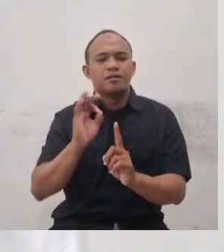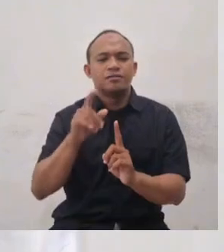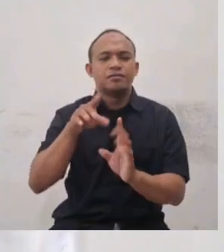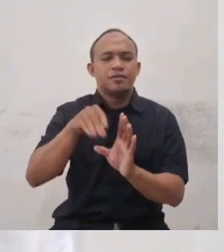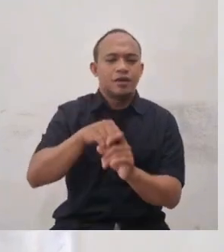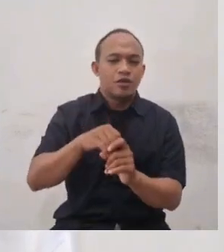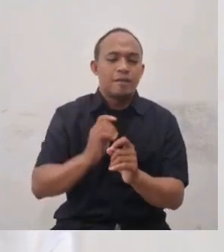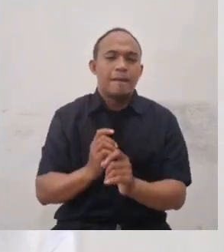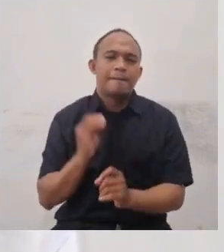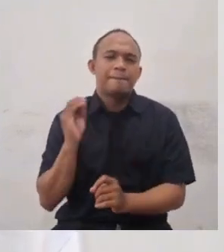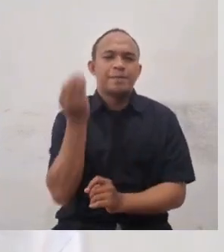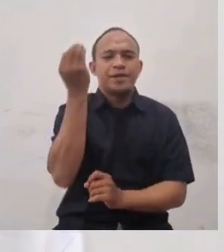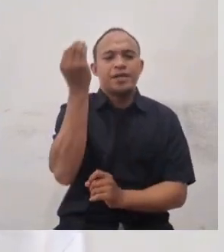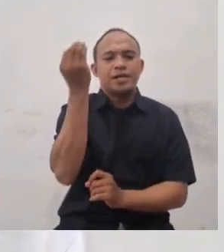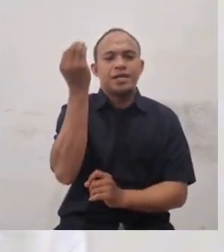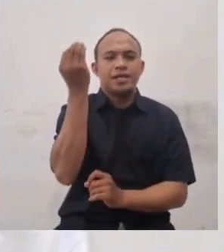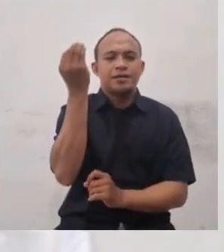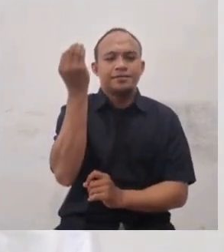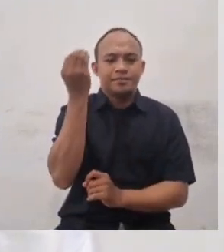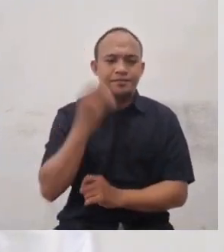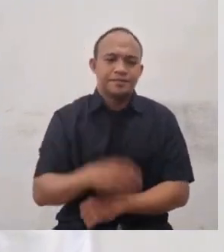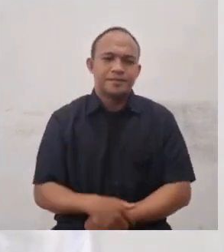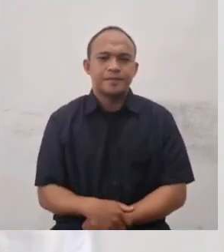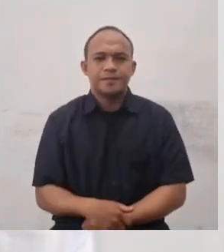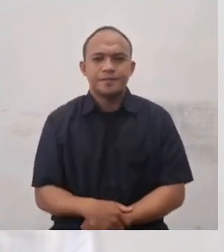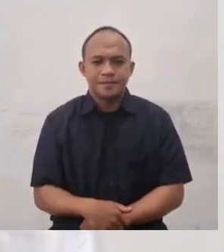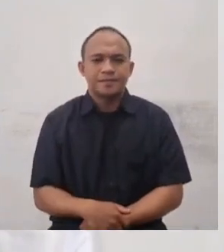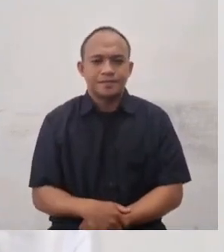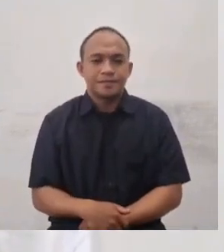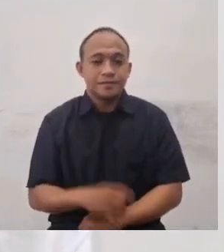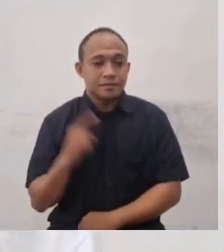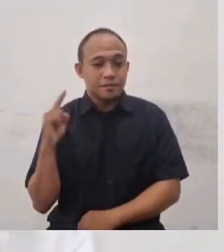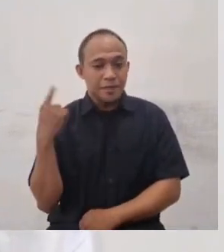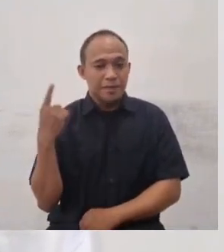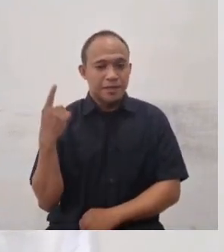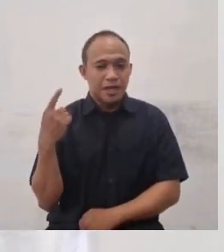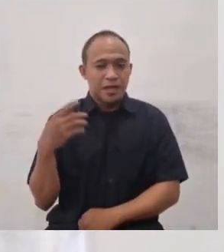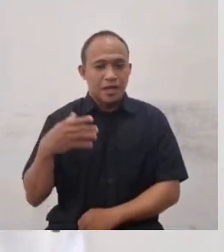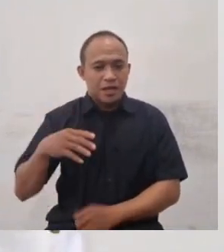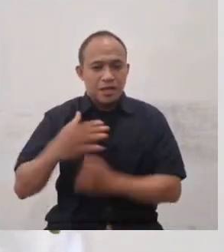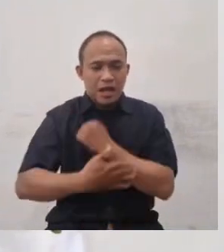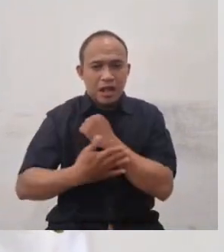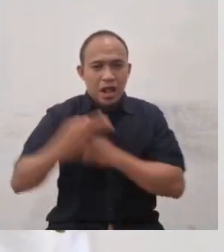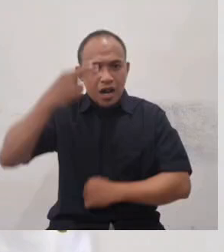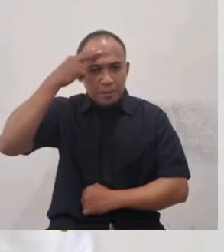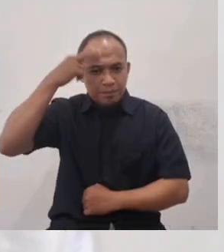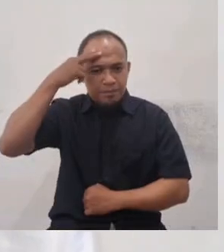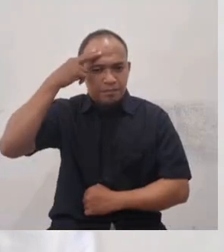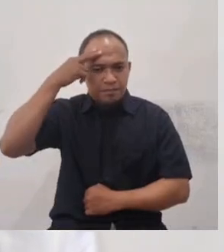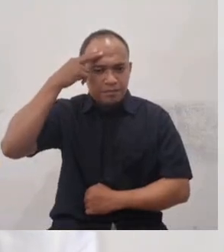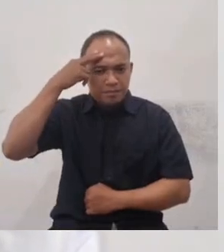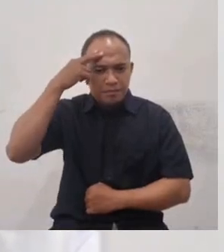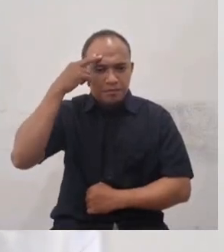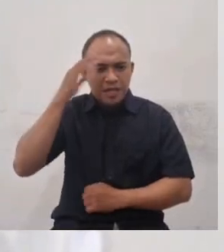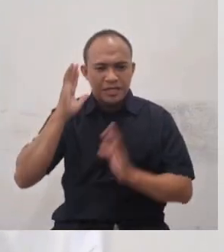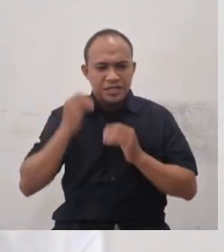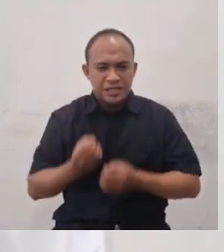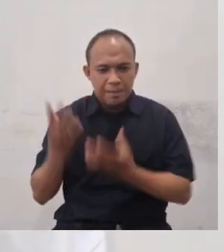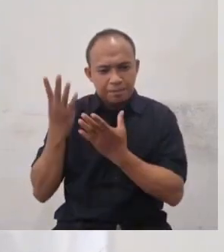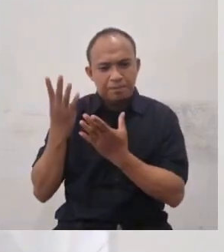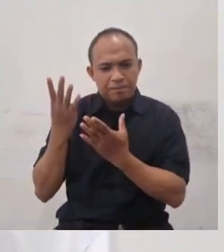dan monitoring evaluasi tindak lanjut terhadap rekomendasi hasil pemeriksaan BPKRI selama ini yang diberikan